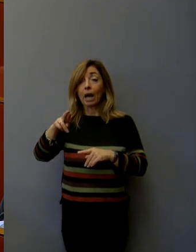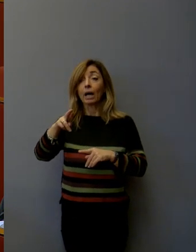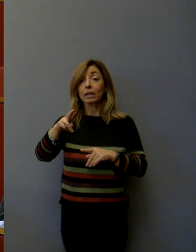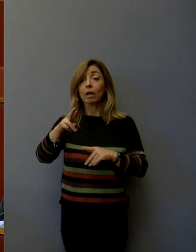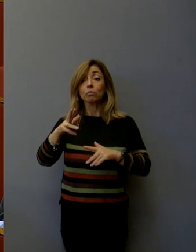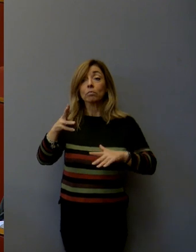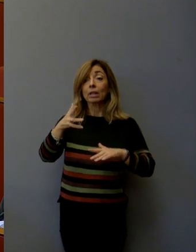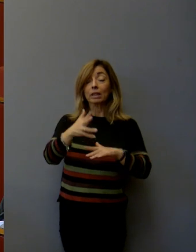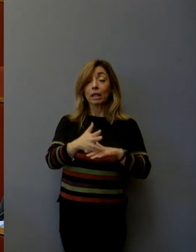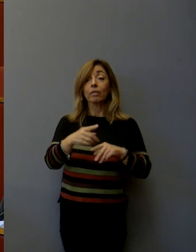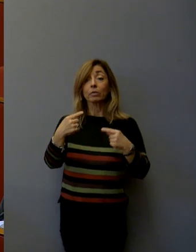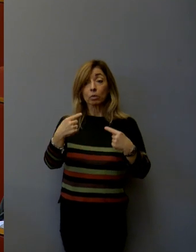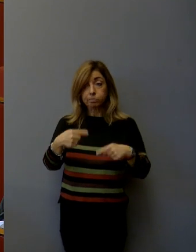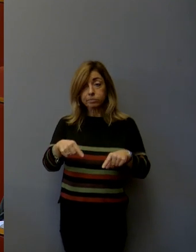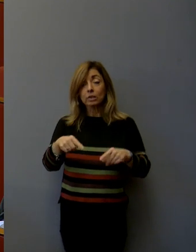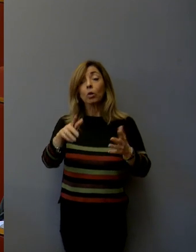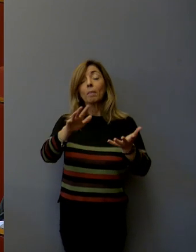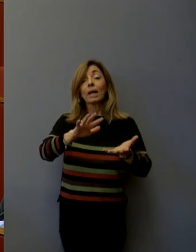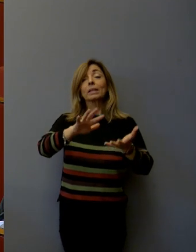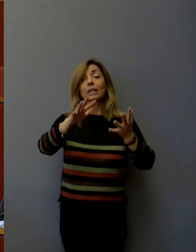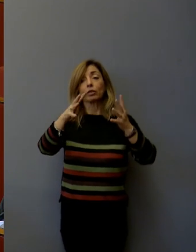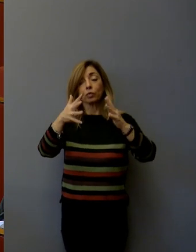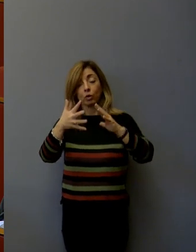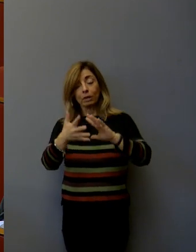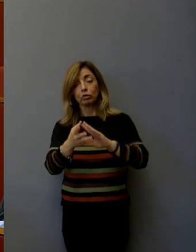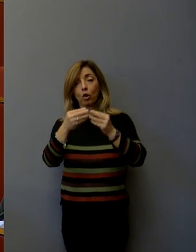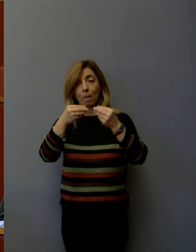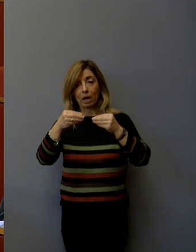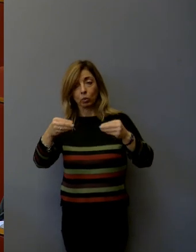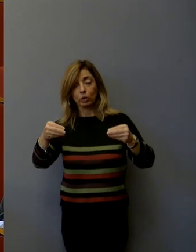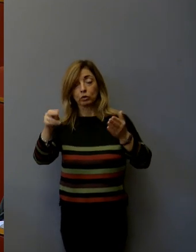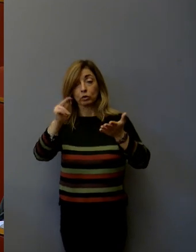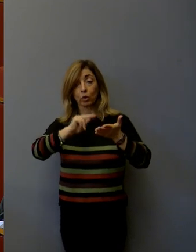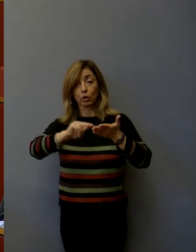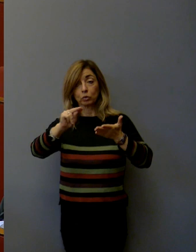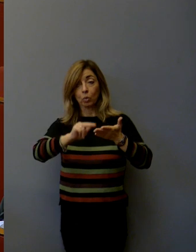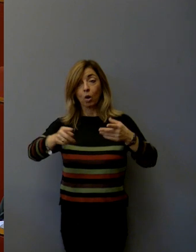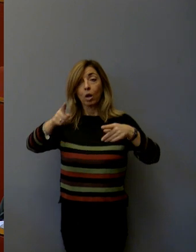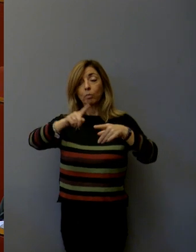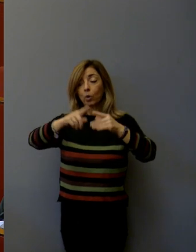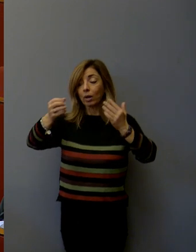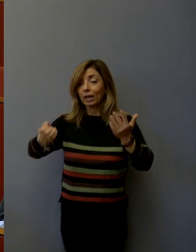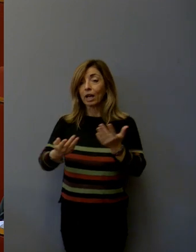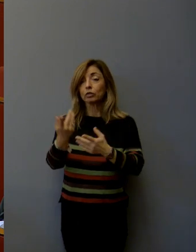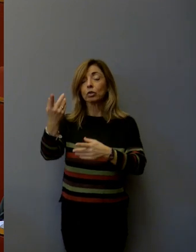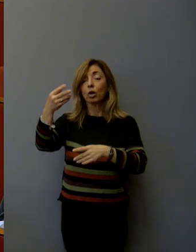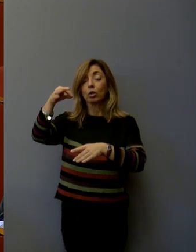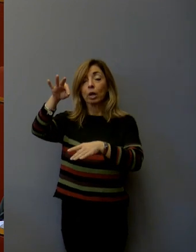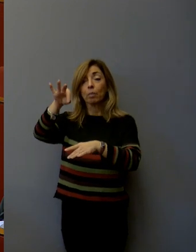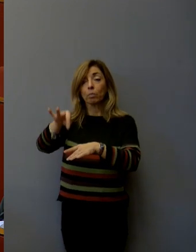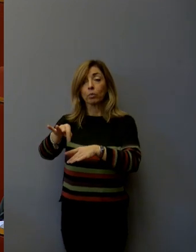non solo trasformazione e manutenzione delle scuole ma addirittura della creazione di nuovi Poli scolastici